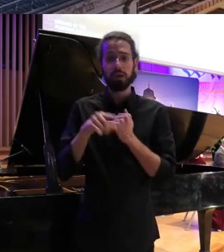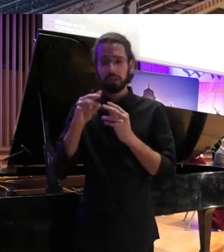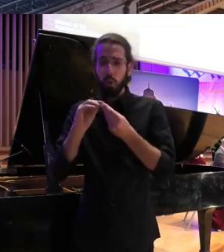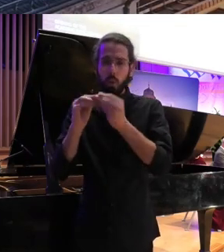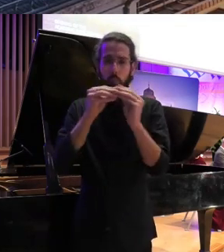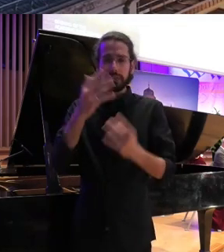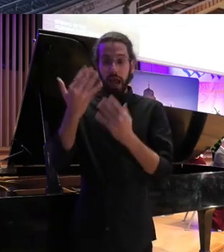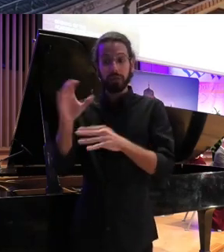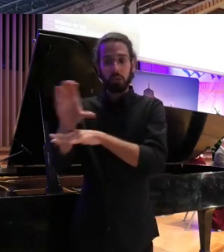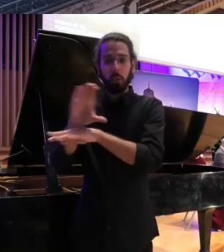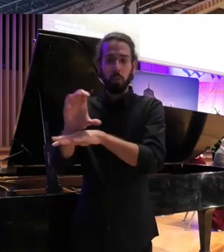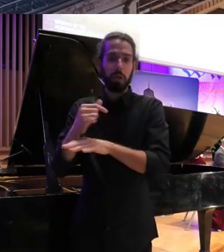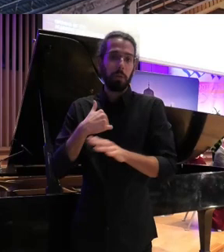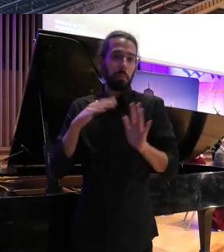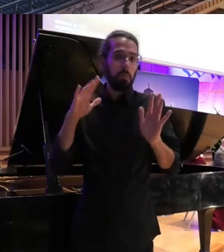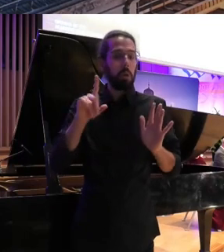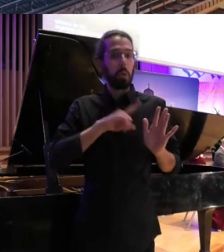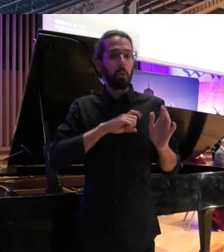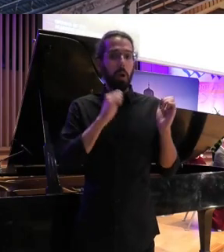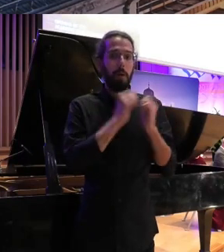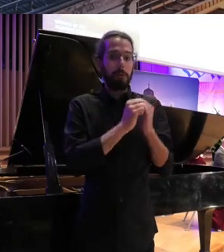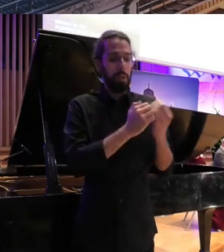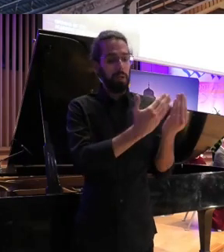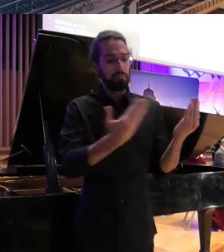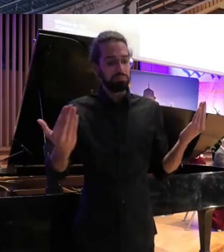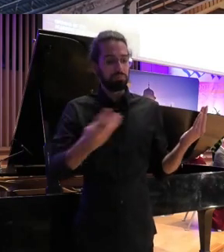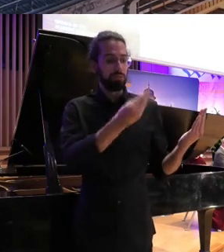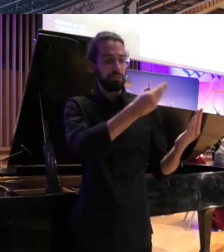durchführen. Ich arbeite eigentlich wirklich nur mit Stift und Papier und Tafel und so.